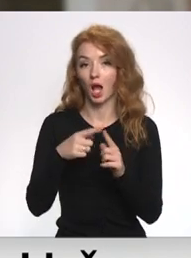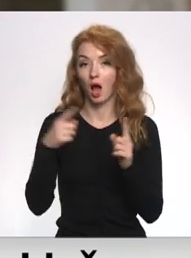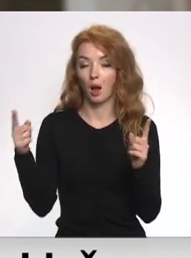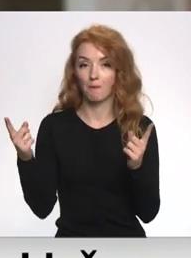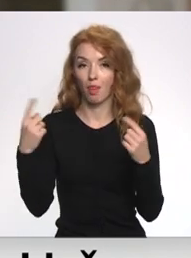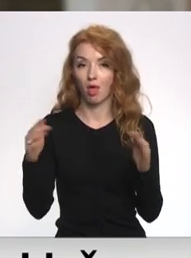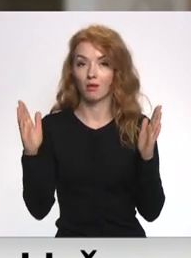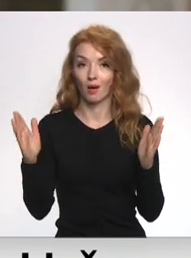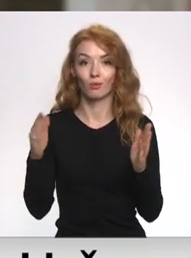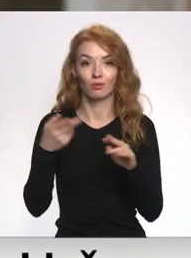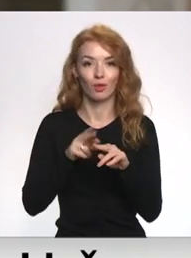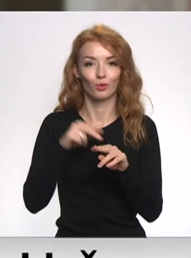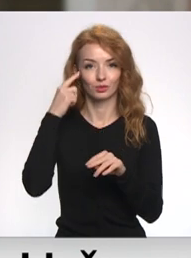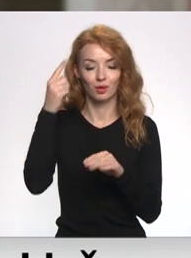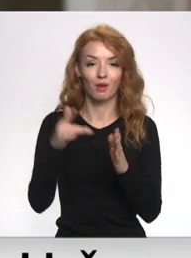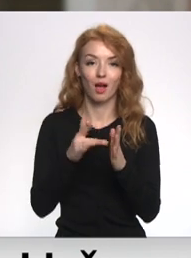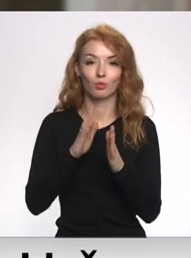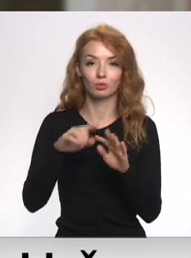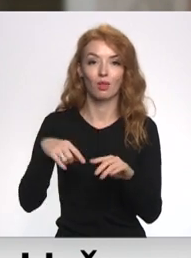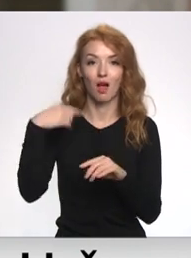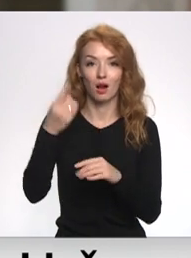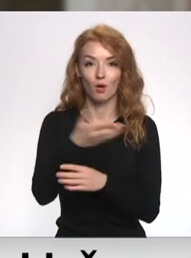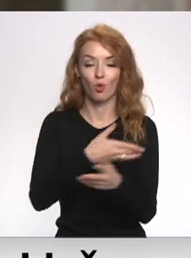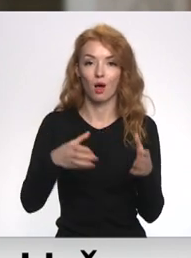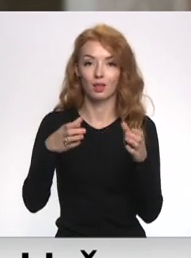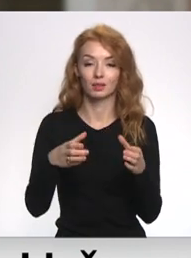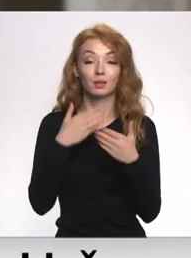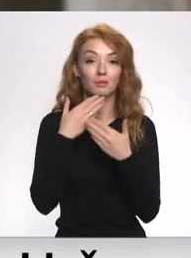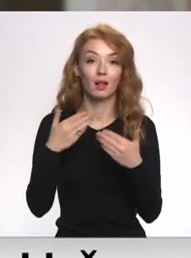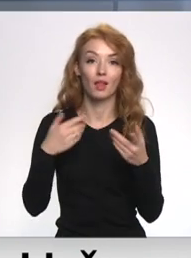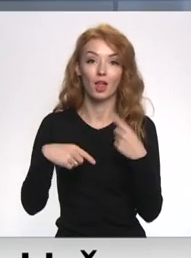kurā arī uzzināsim, kāda tad būs mūsu nākamā koalīcija. Paldies, atgriežamies studijā. Anda.